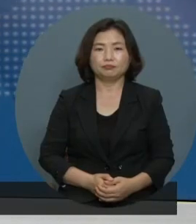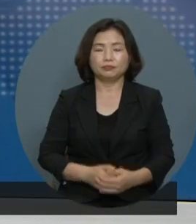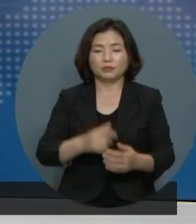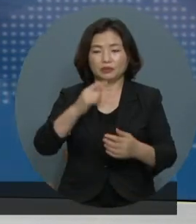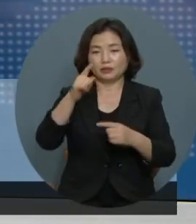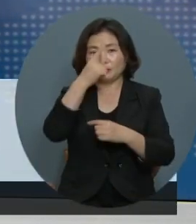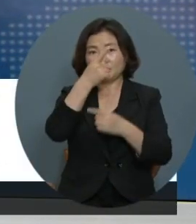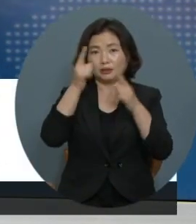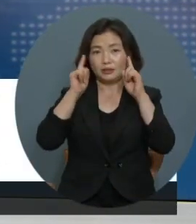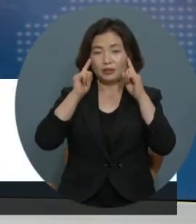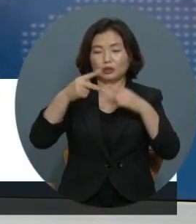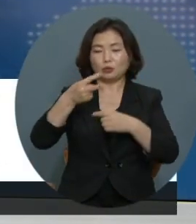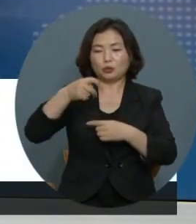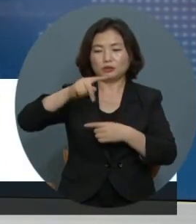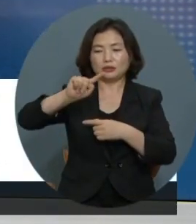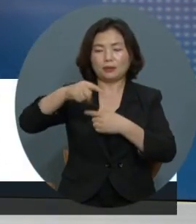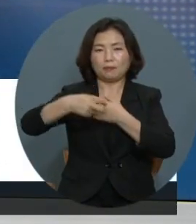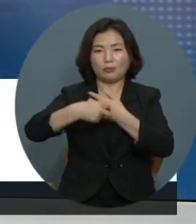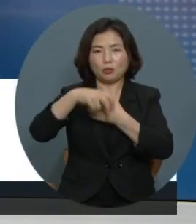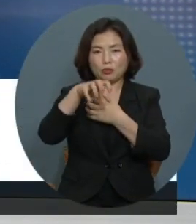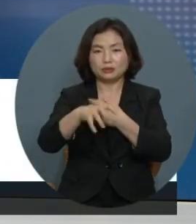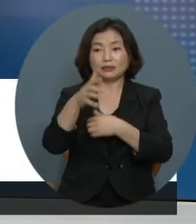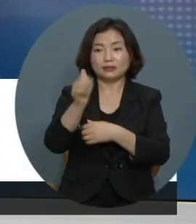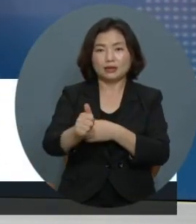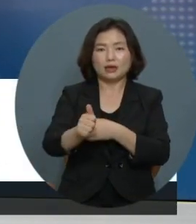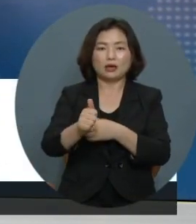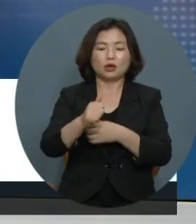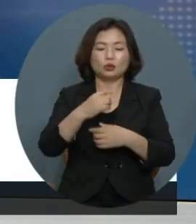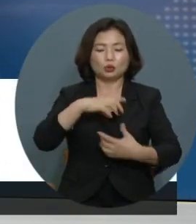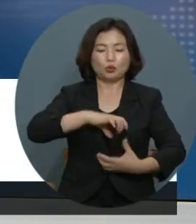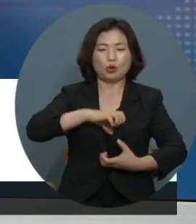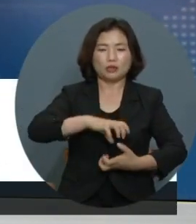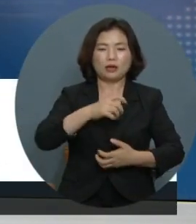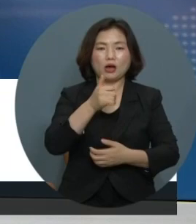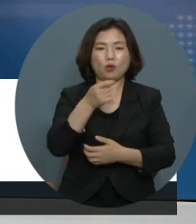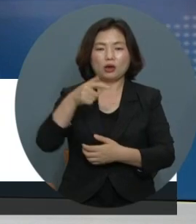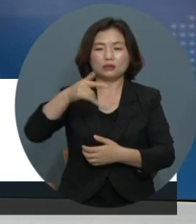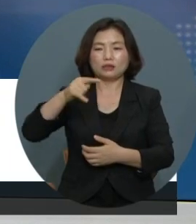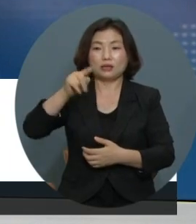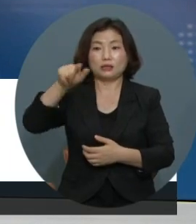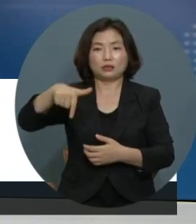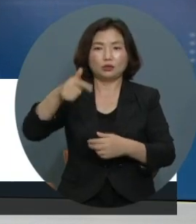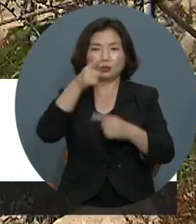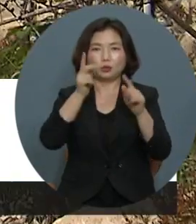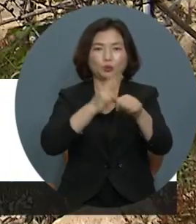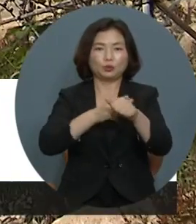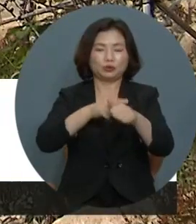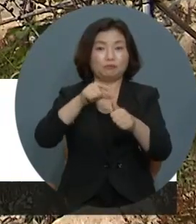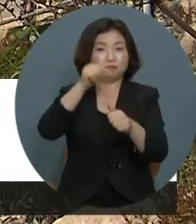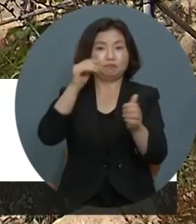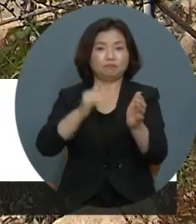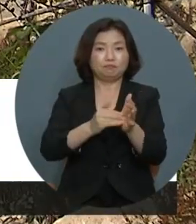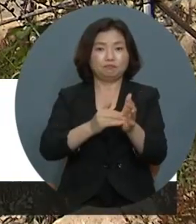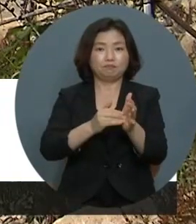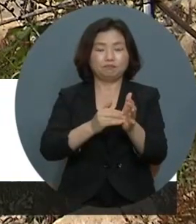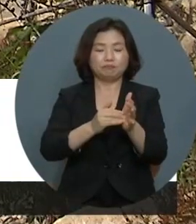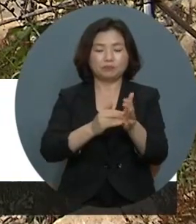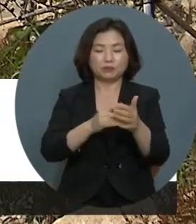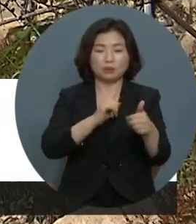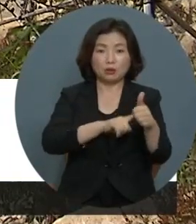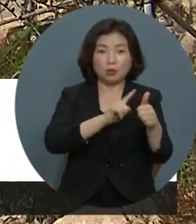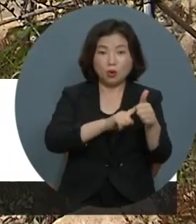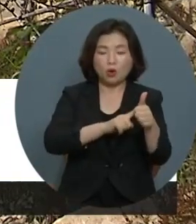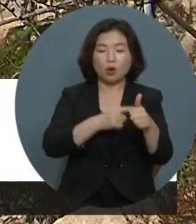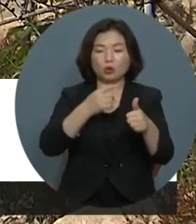계명대학교 동산의료원 산하 동산병원 장애 소화기 내과 황제 에서 교수가 임명되었습니다 황제에 석 신임